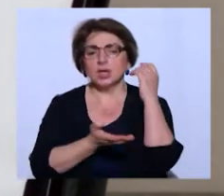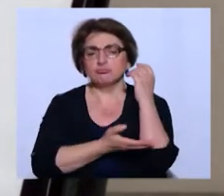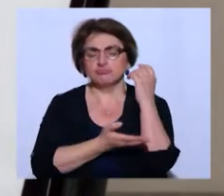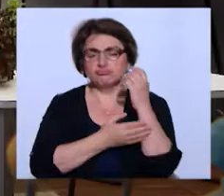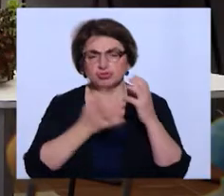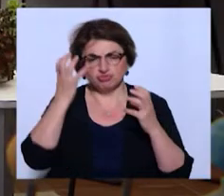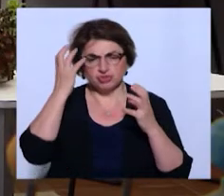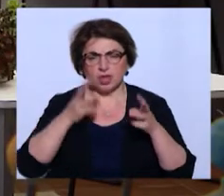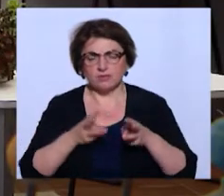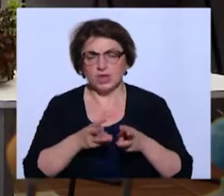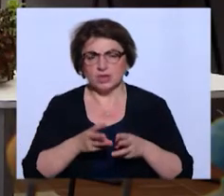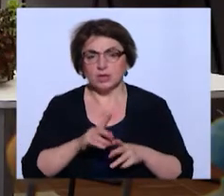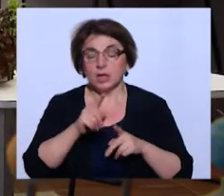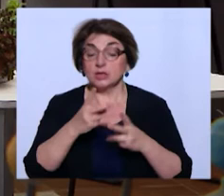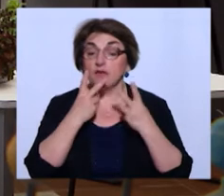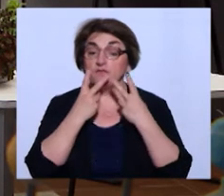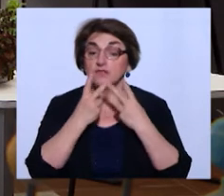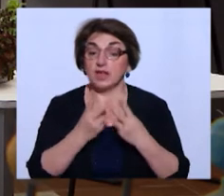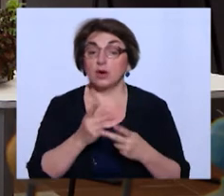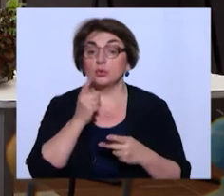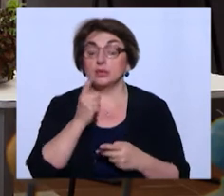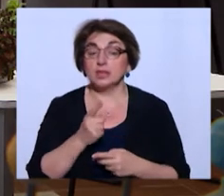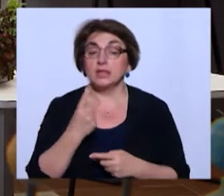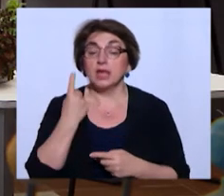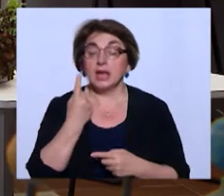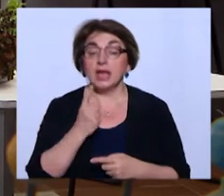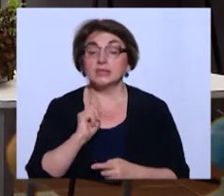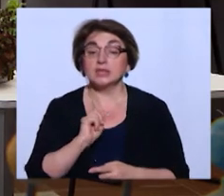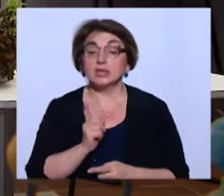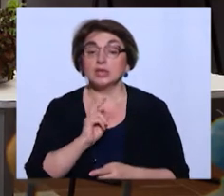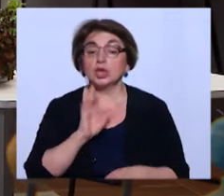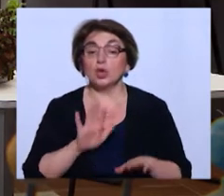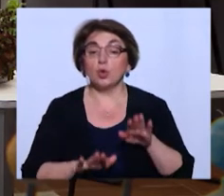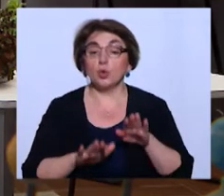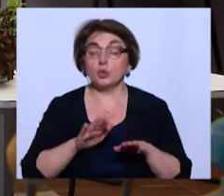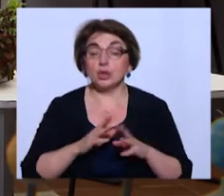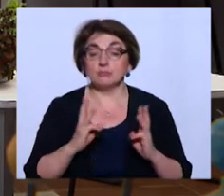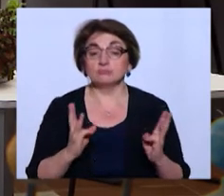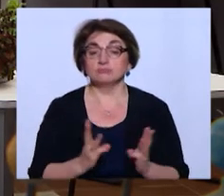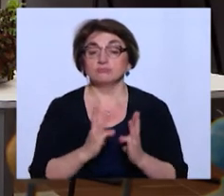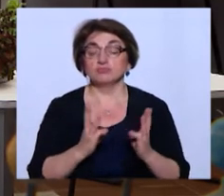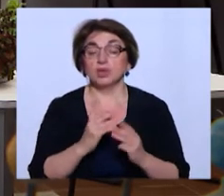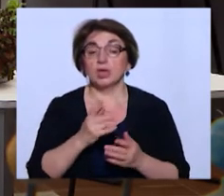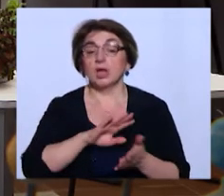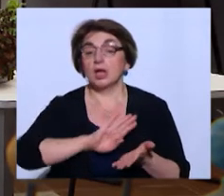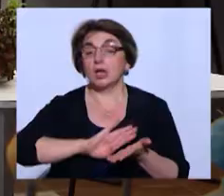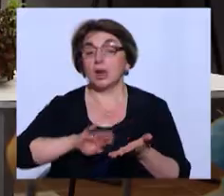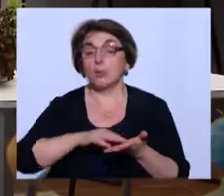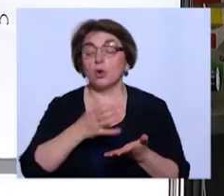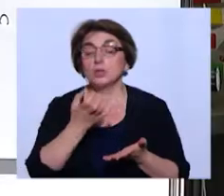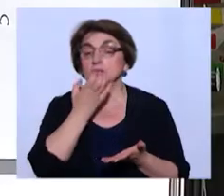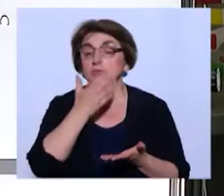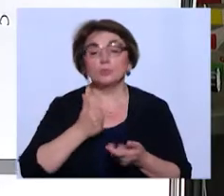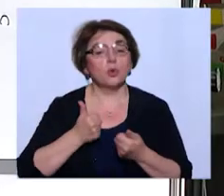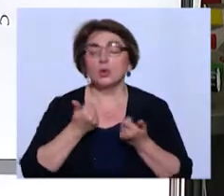შემდეგ. განვიხილოთ ახლა 1 კილოგრამი სათბობის დაწვის დროს გამოყოფილი სითბოს